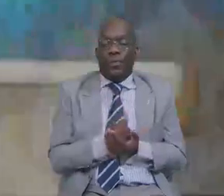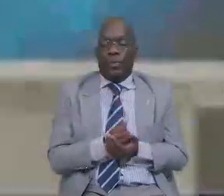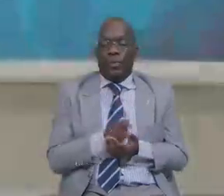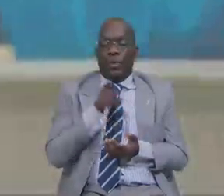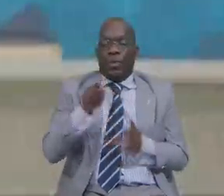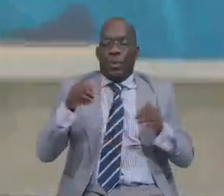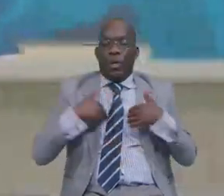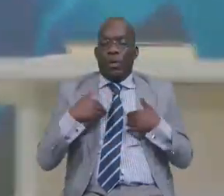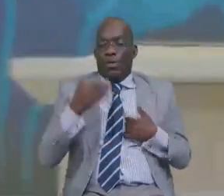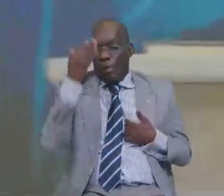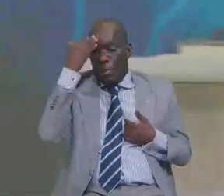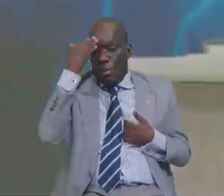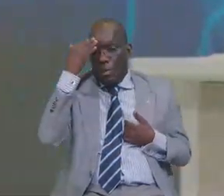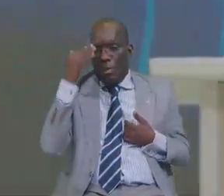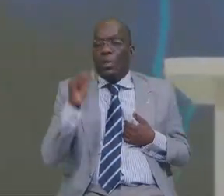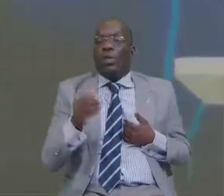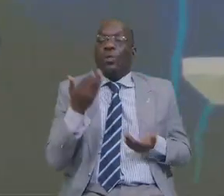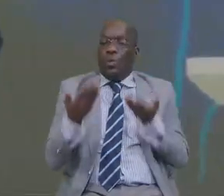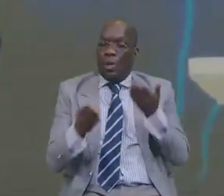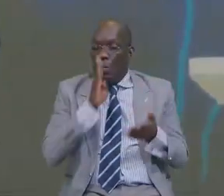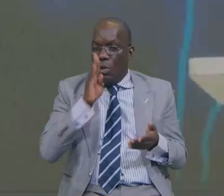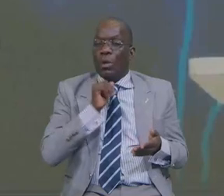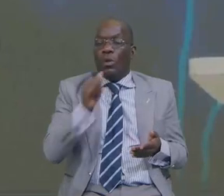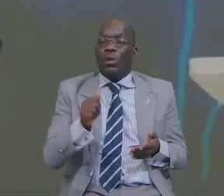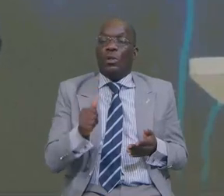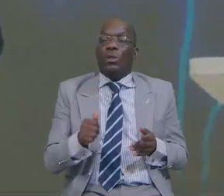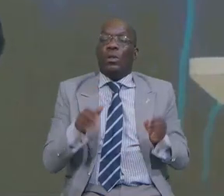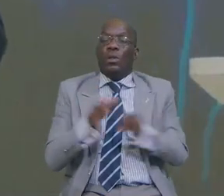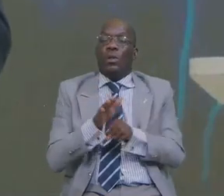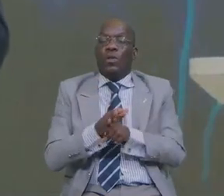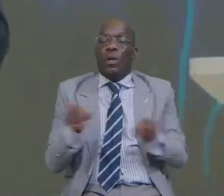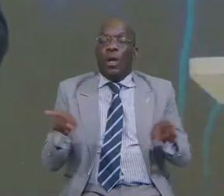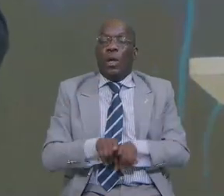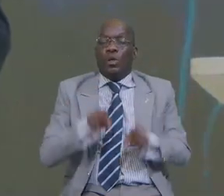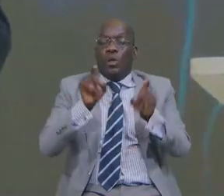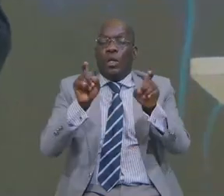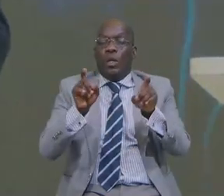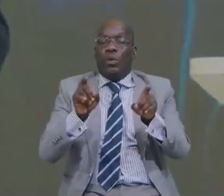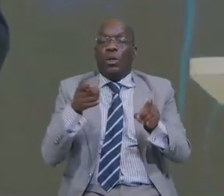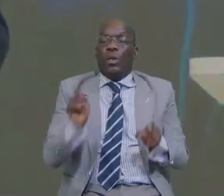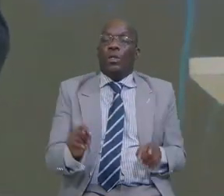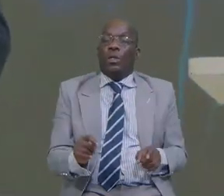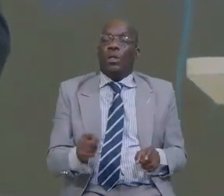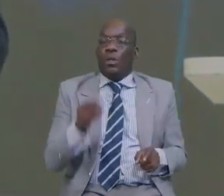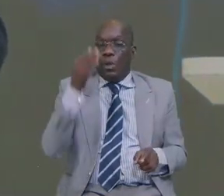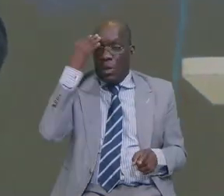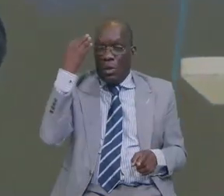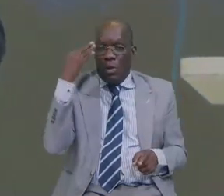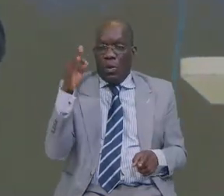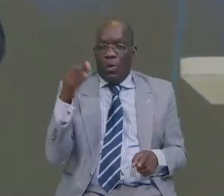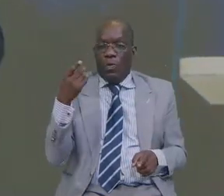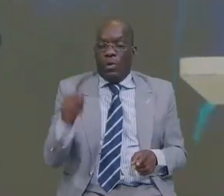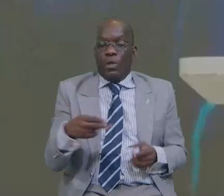Tu as la connaissance. Peut-être tu vas dire non. Quand tu évalues, mais la connaissance